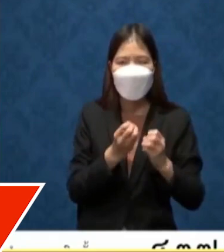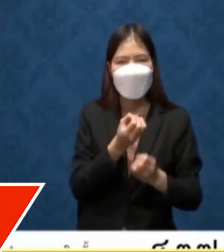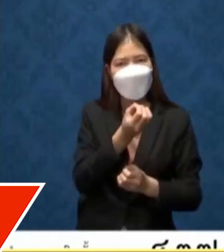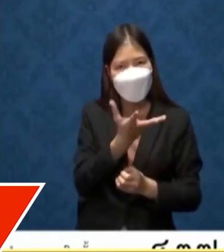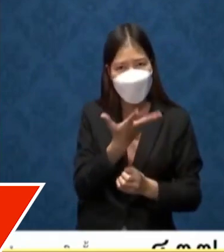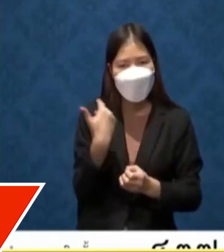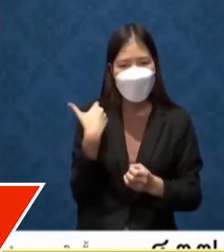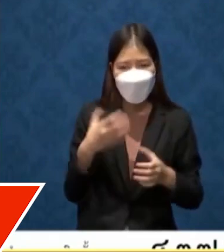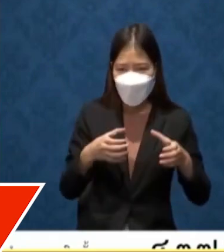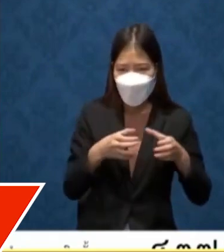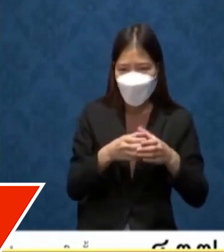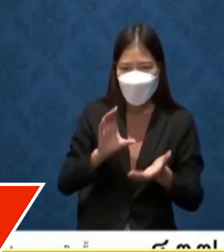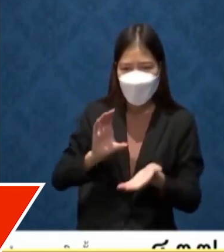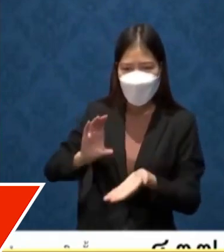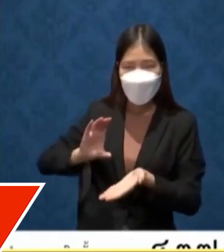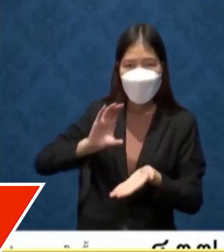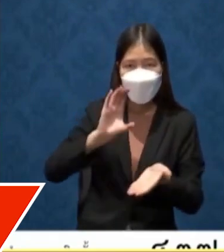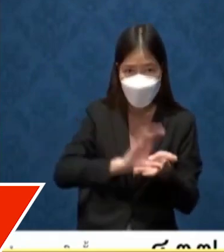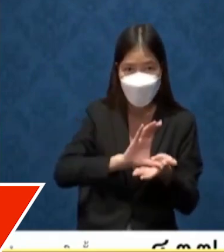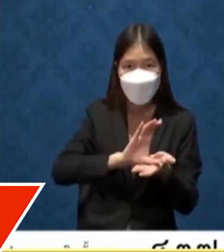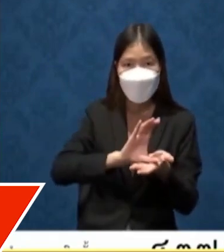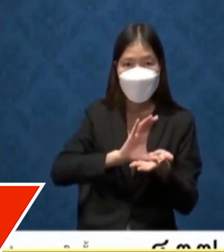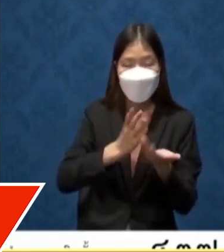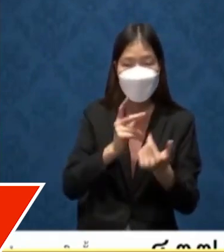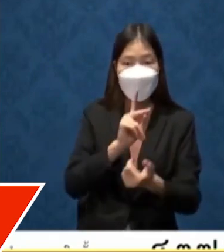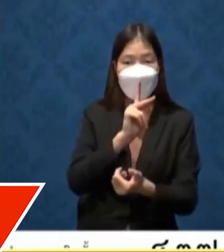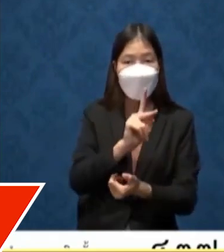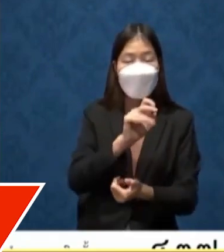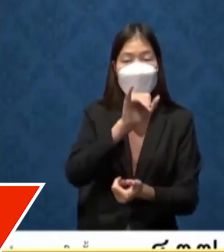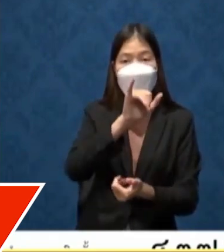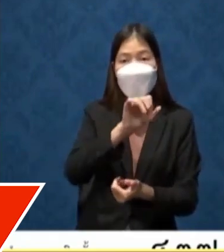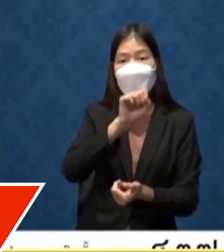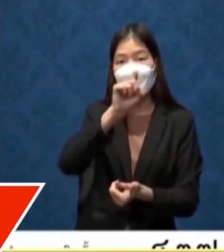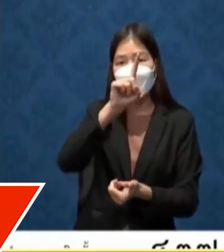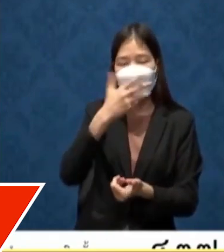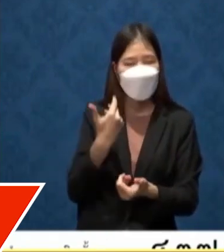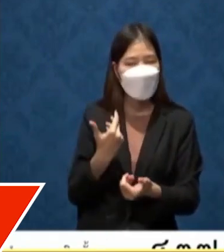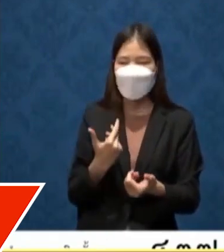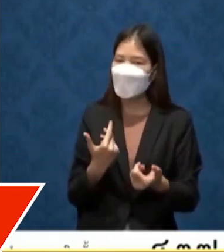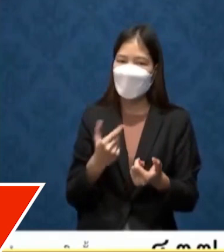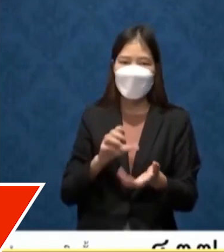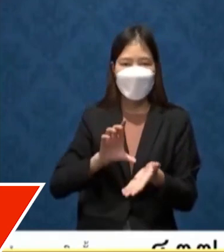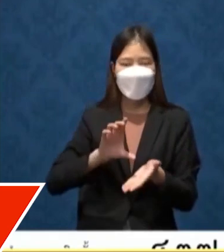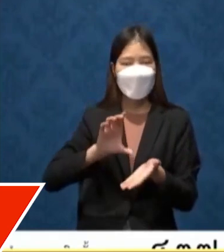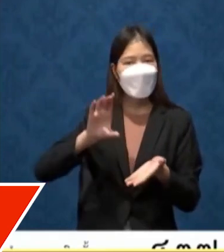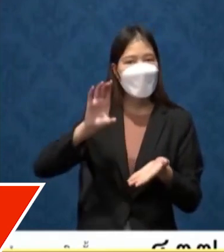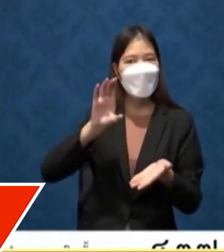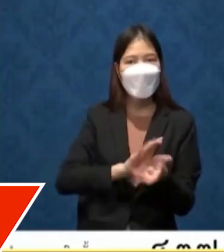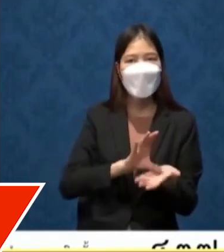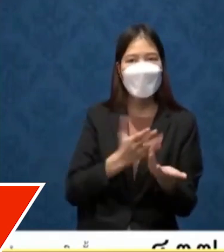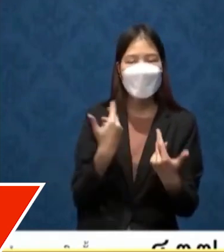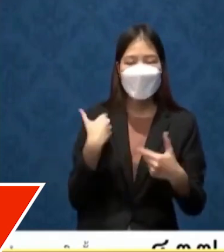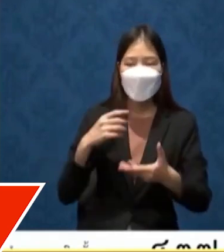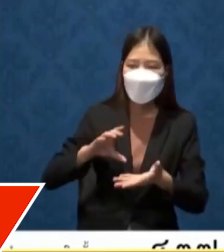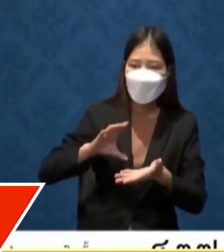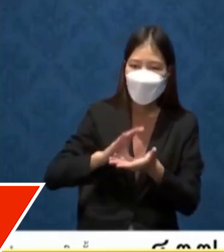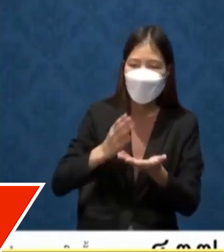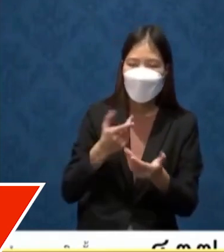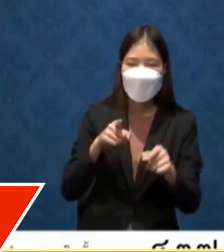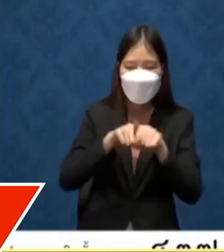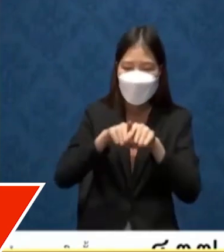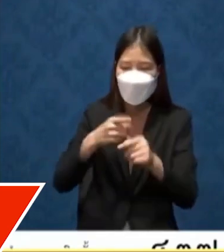ทุนกับกลุ่มนี้กองทุนกยศ.จะไม่ใช่กองทุนกู้ยืมแล้วแต่จะเป็นองค์กรที่ให้ทุนการศึกษา